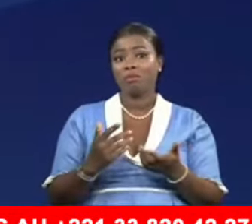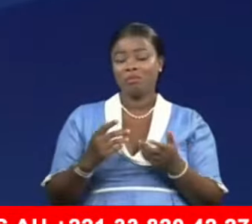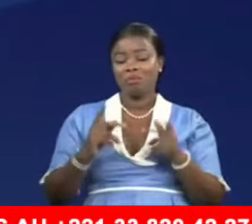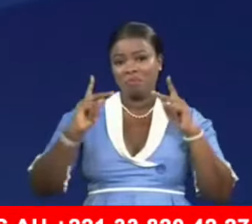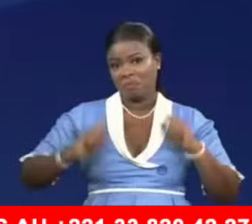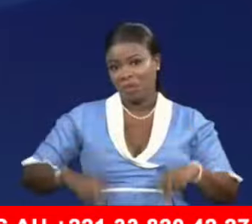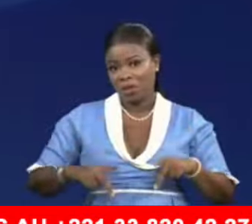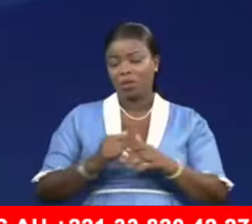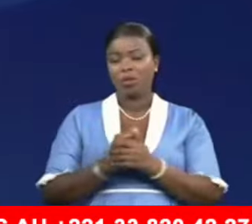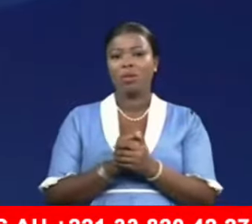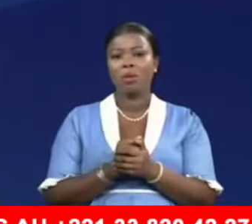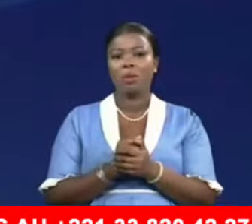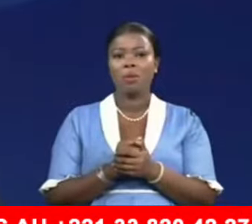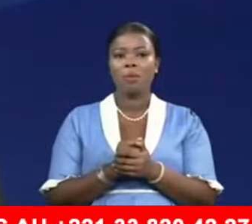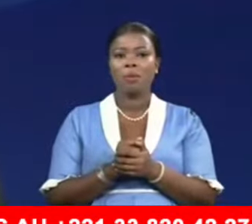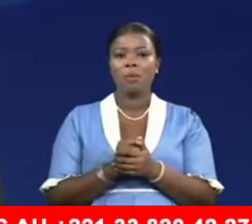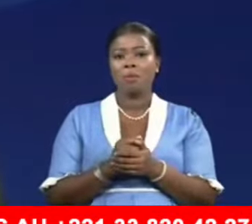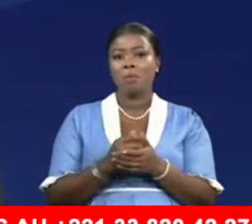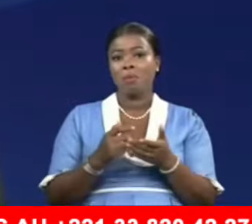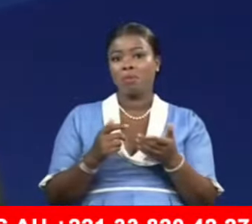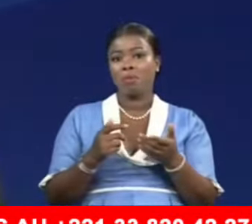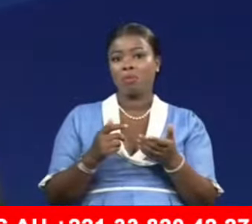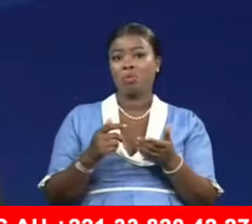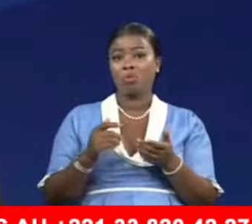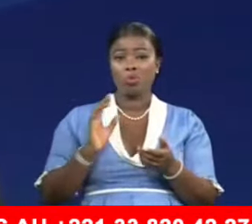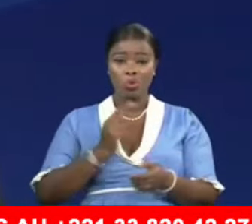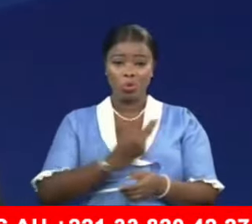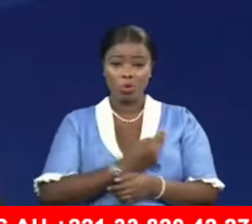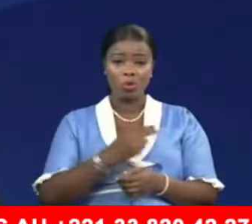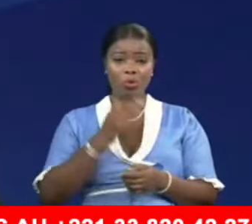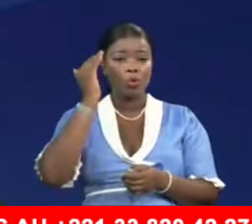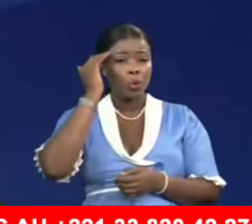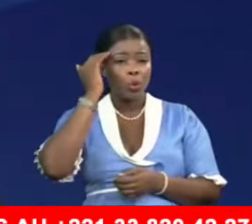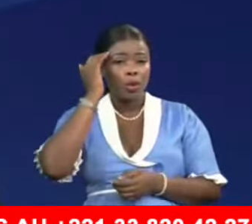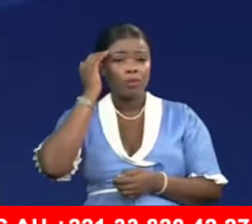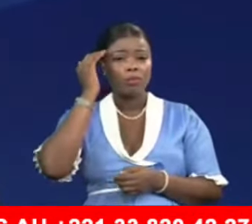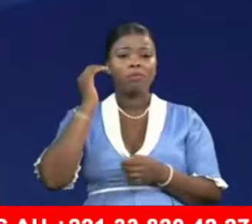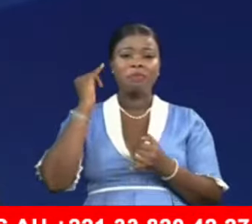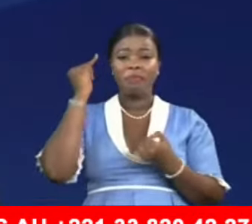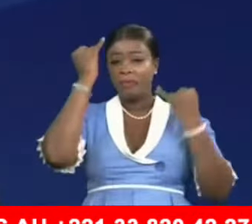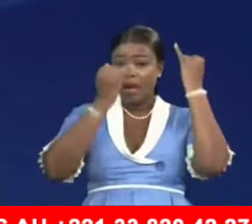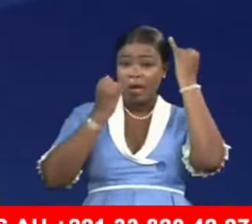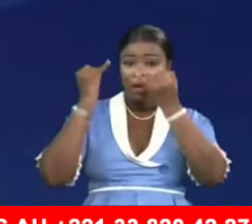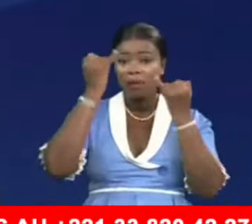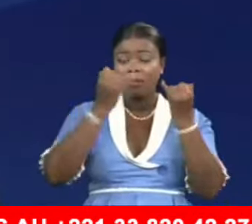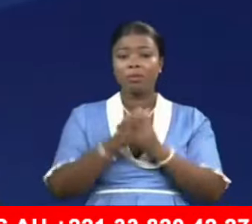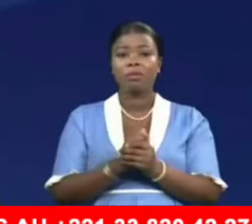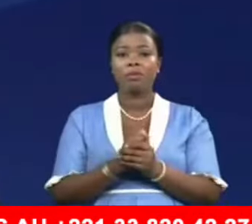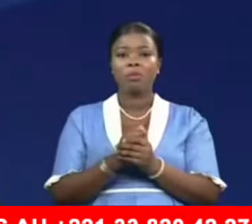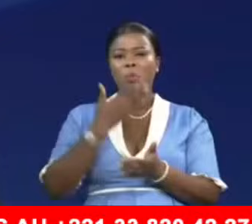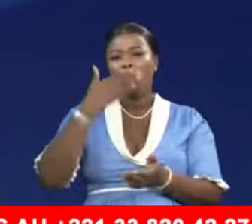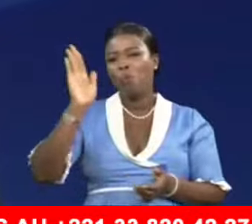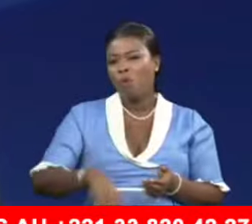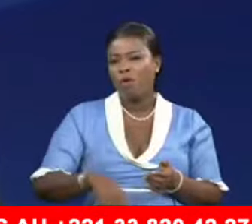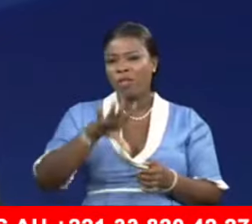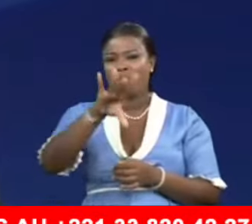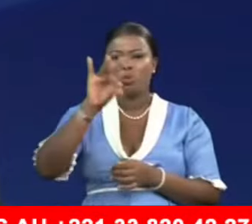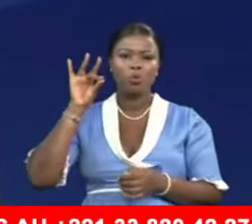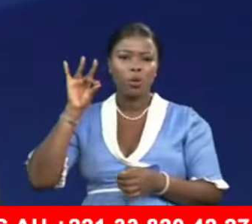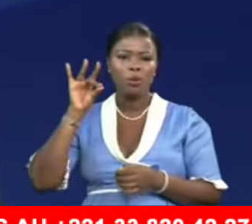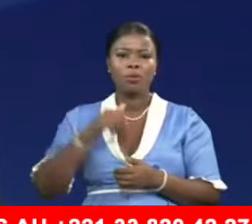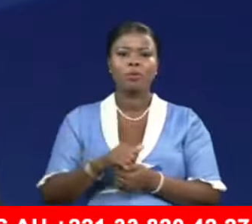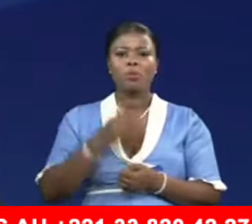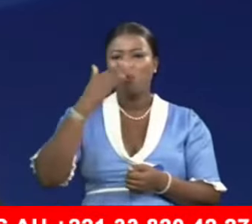convaincu nous étions conscients et inquiets des ravages des mauvais choix des